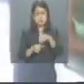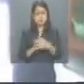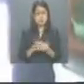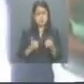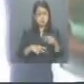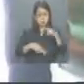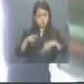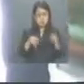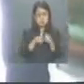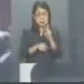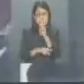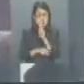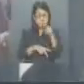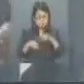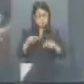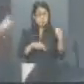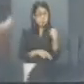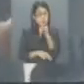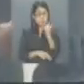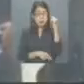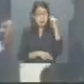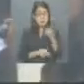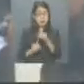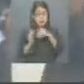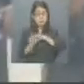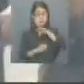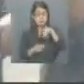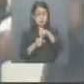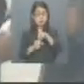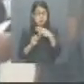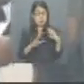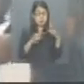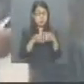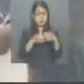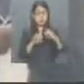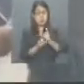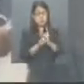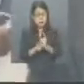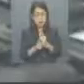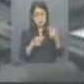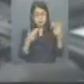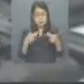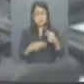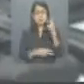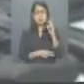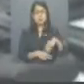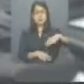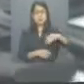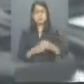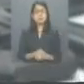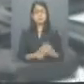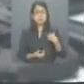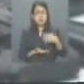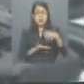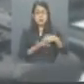ที่เนื่องจากเกรงว่าอาจจะถูกตอบโต้กลับจากกลุ่มผู้ก่อความไม่สงบได้มีรายงานนะคะว่าทหารควบคุมตัว